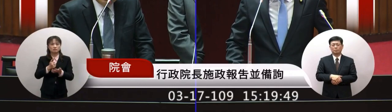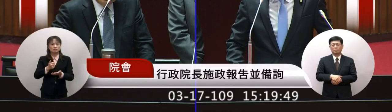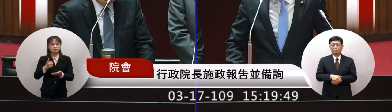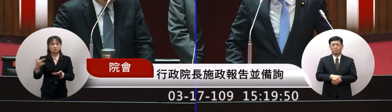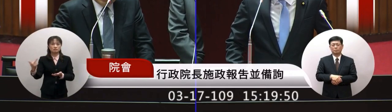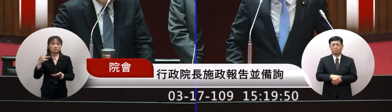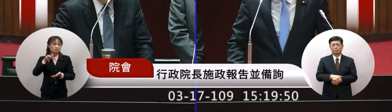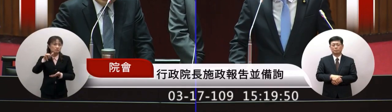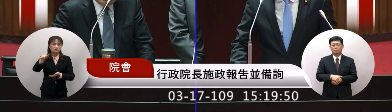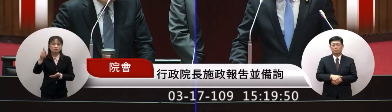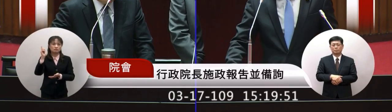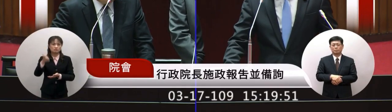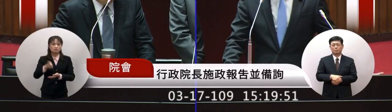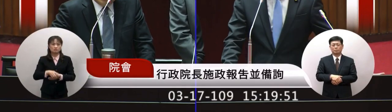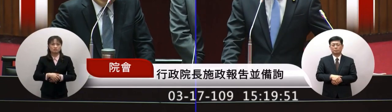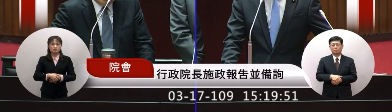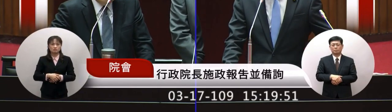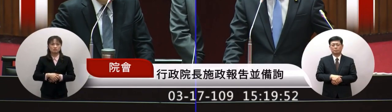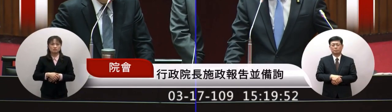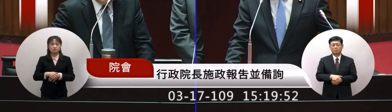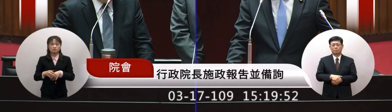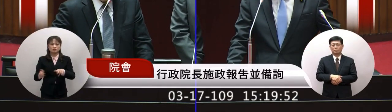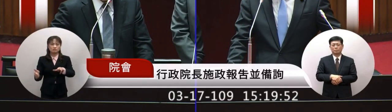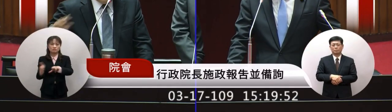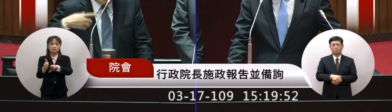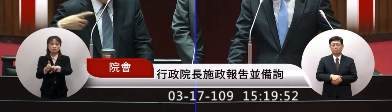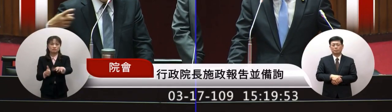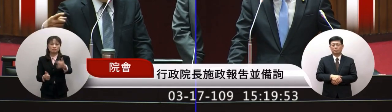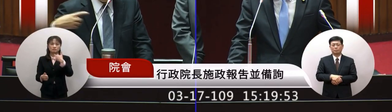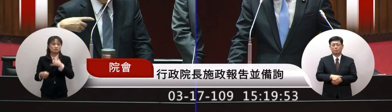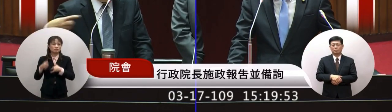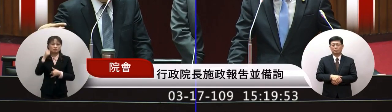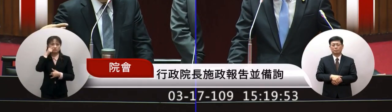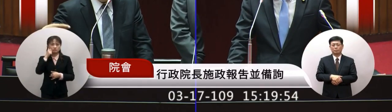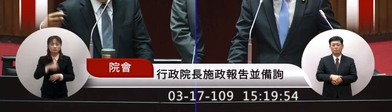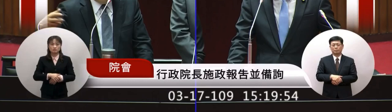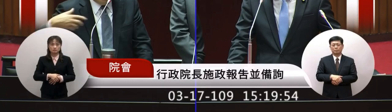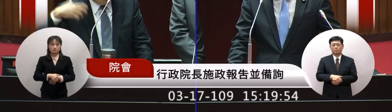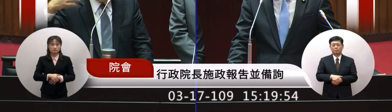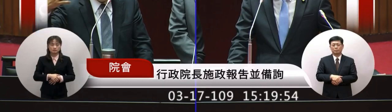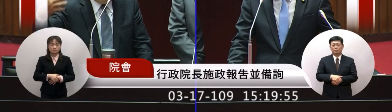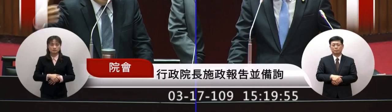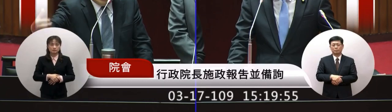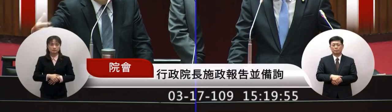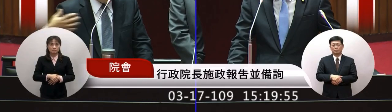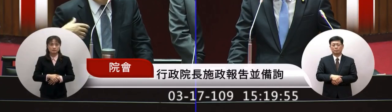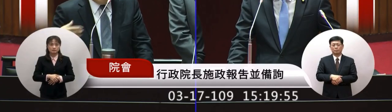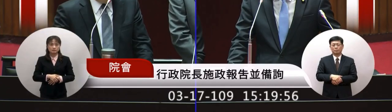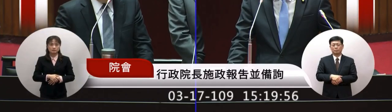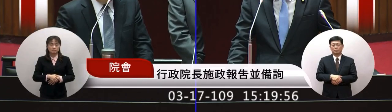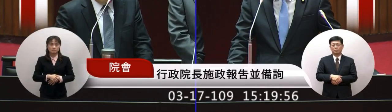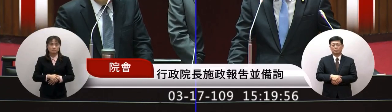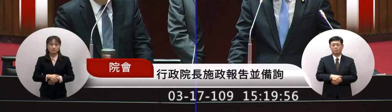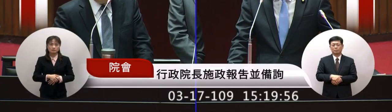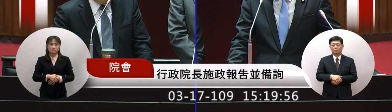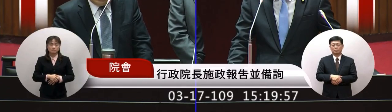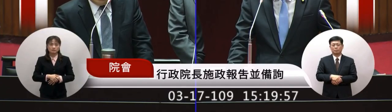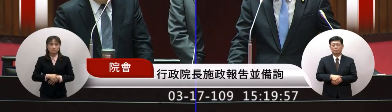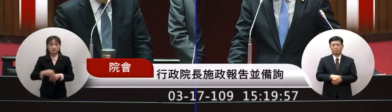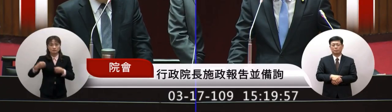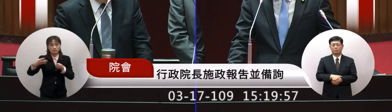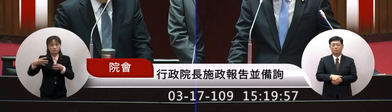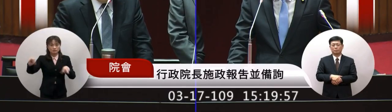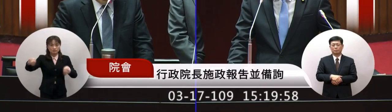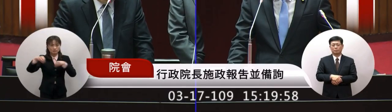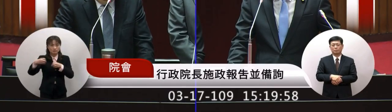去，不可能人接得回来。但虽然接触的都有所谓两会啊，两